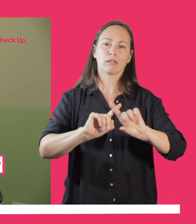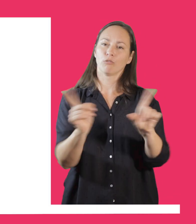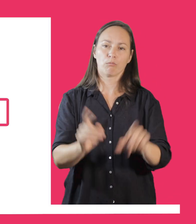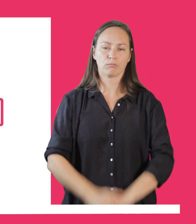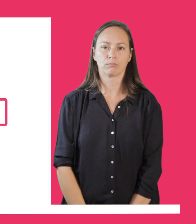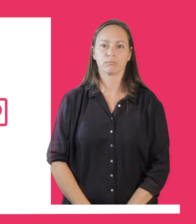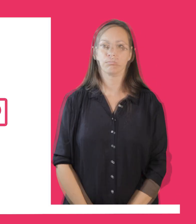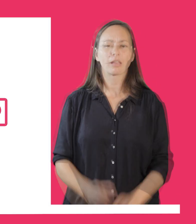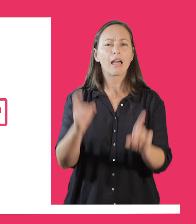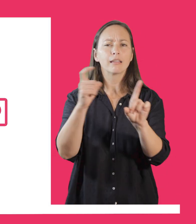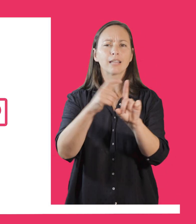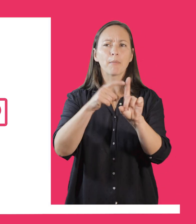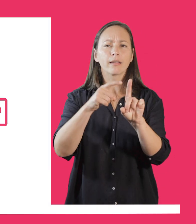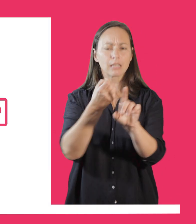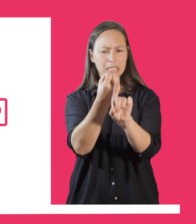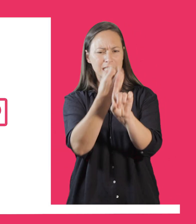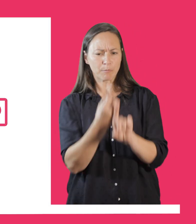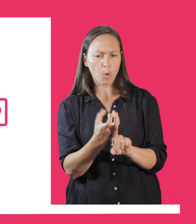diabète.